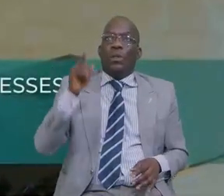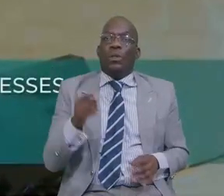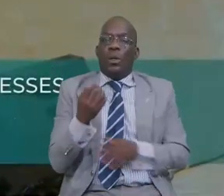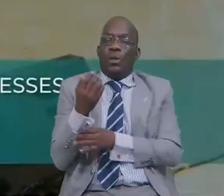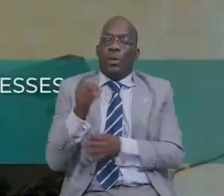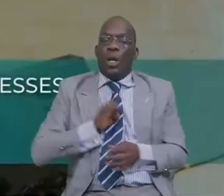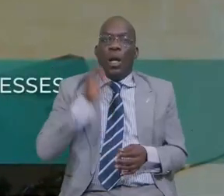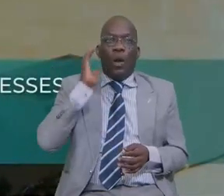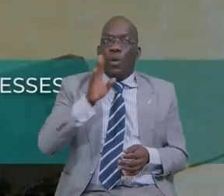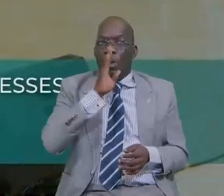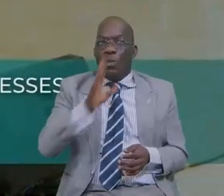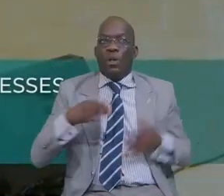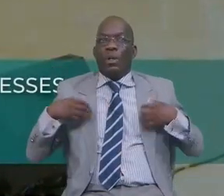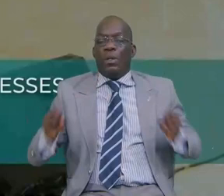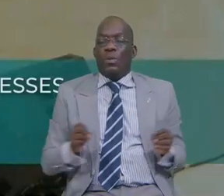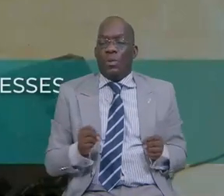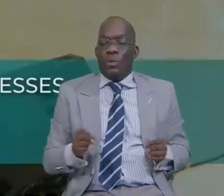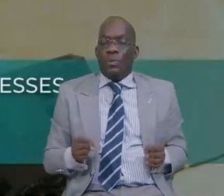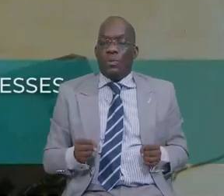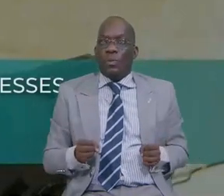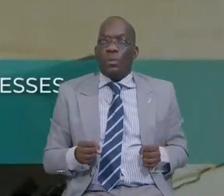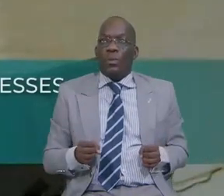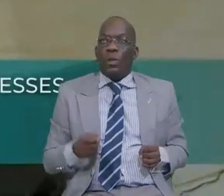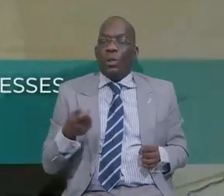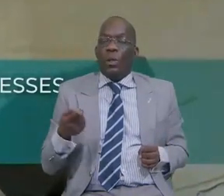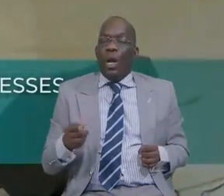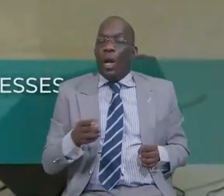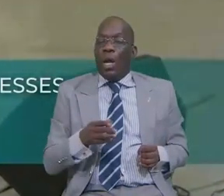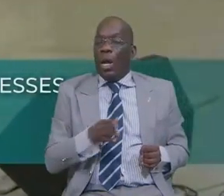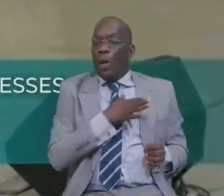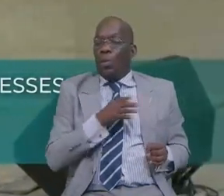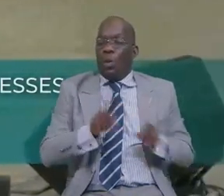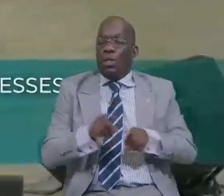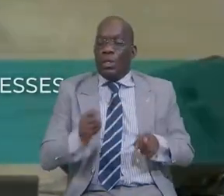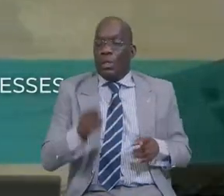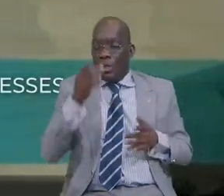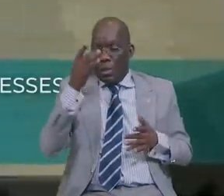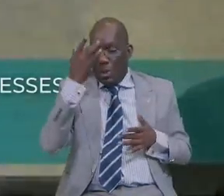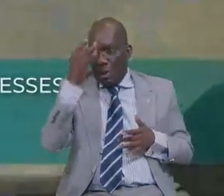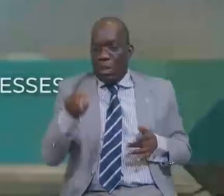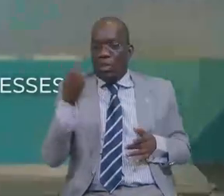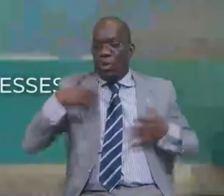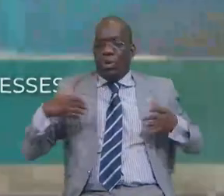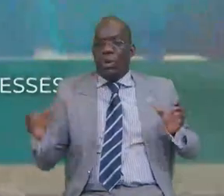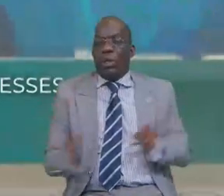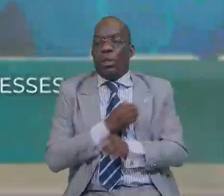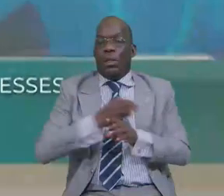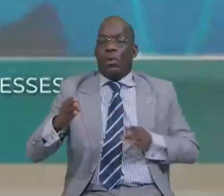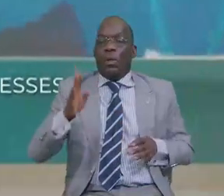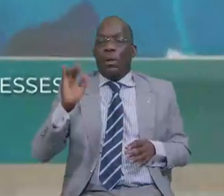été guérie. C'était incurable. Mais le Seigneur l'a guérie par la